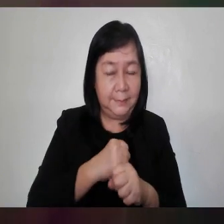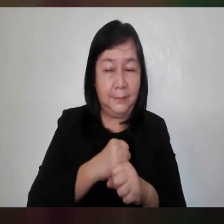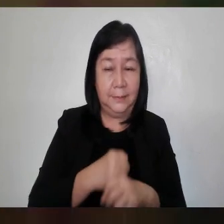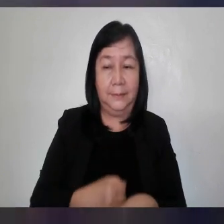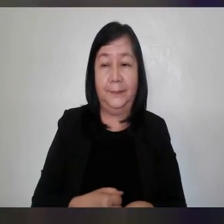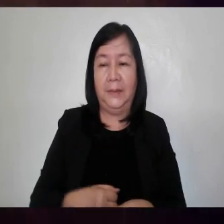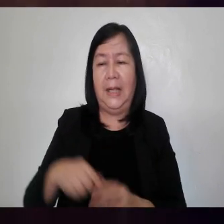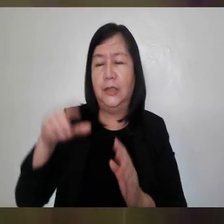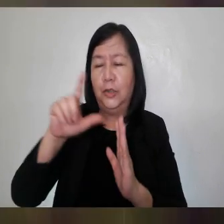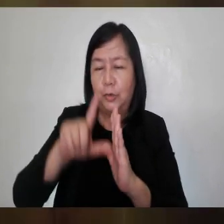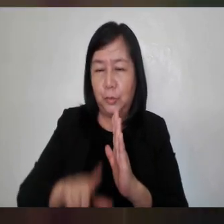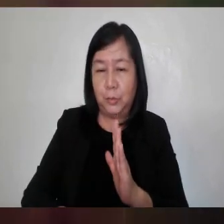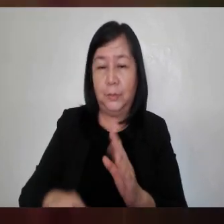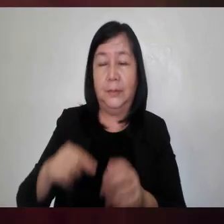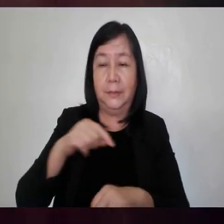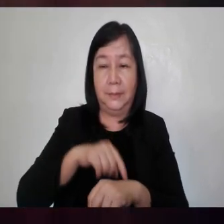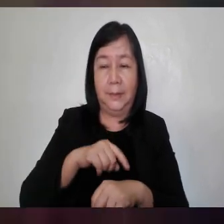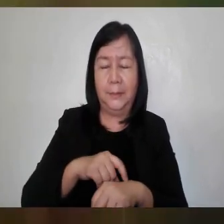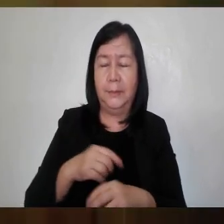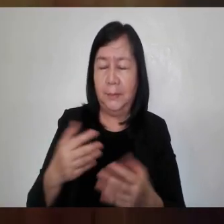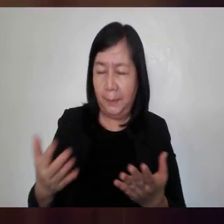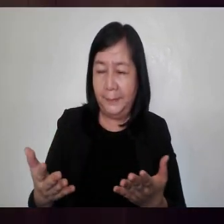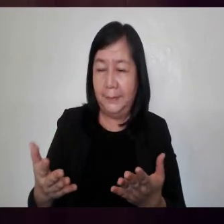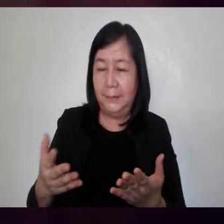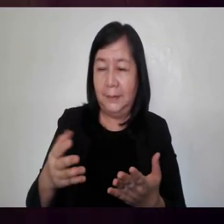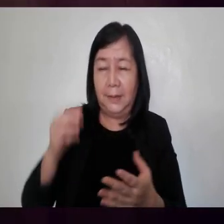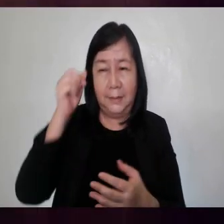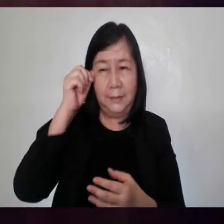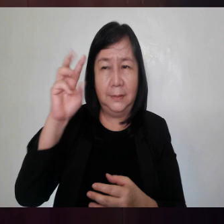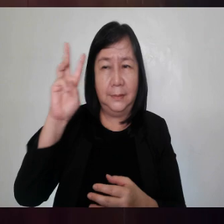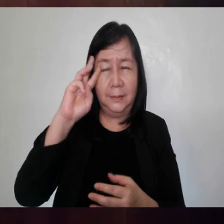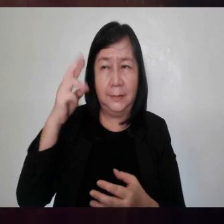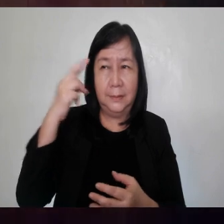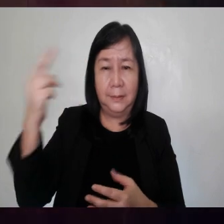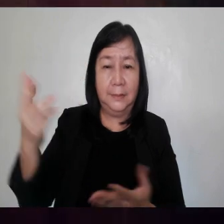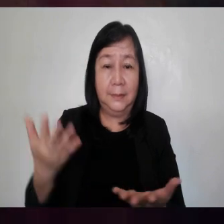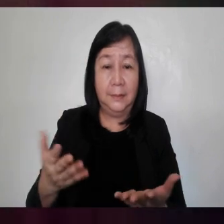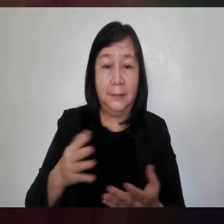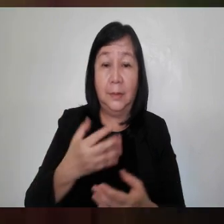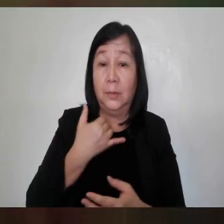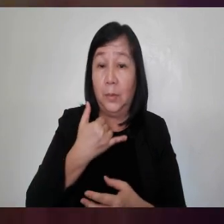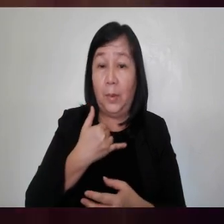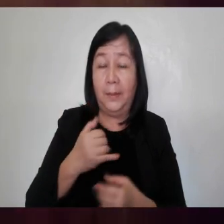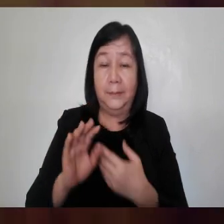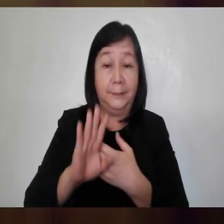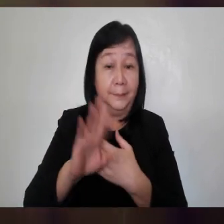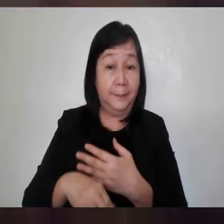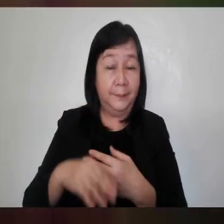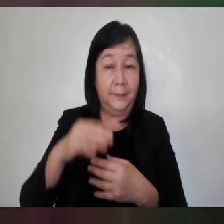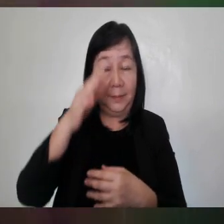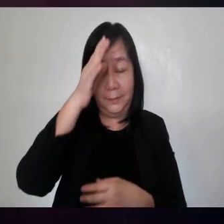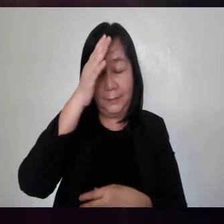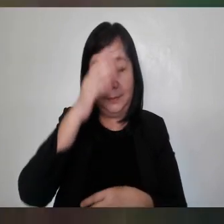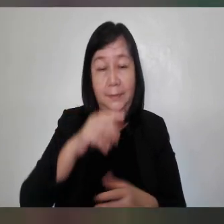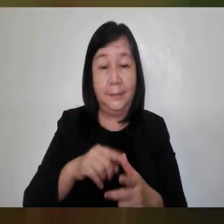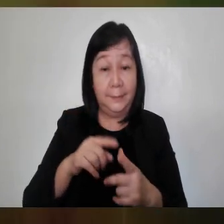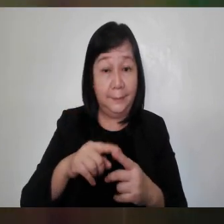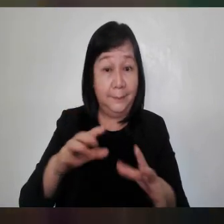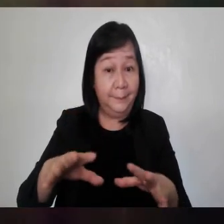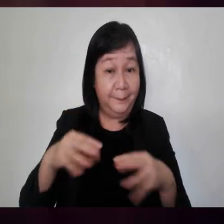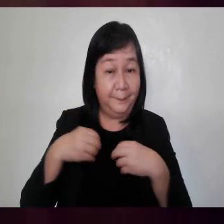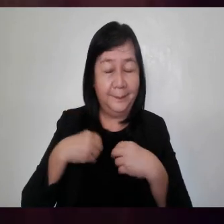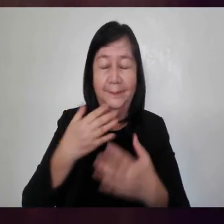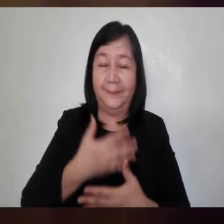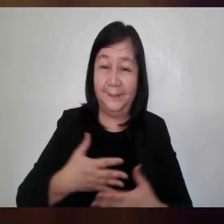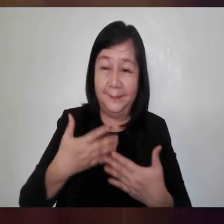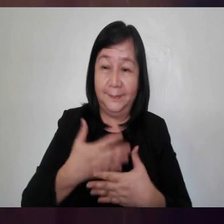kanyang pinakamababang sandali, napagtanto niya ang kanyang pagkakamali at bumalik sa kanyang ama na malugod siyang